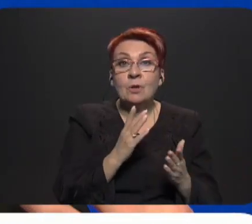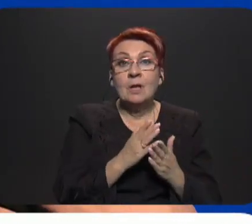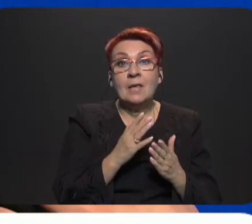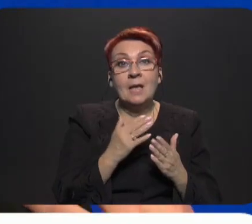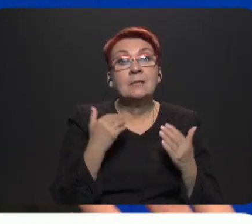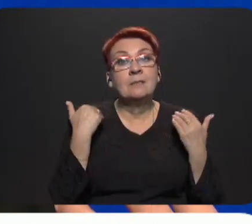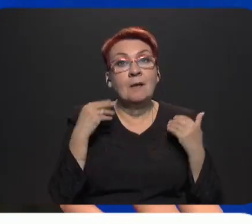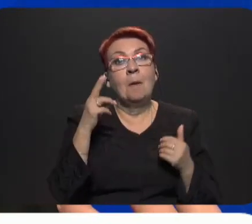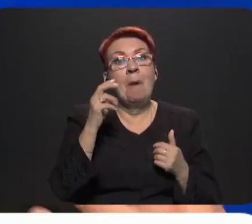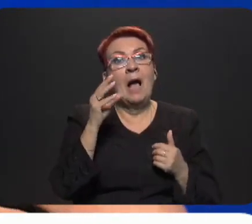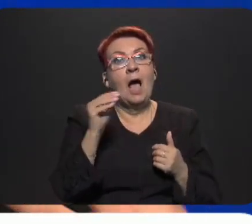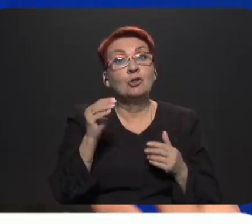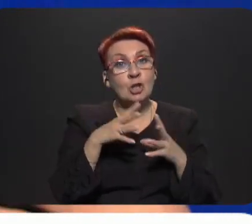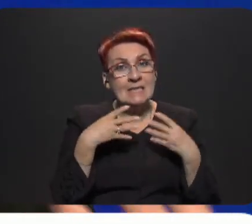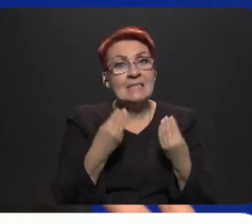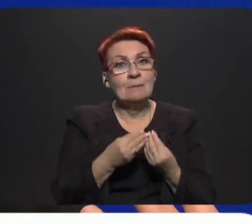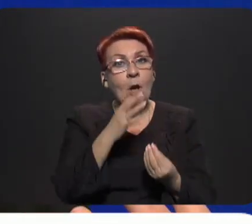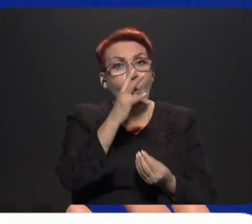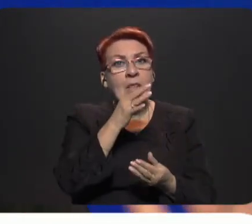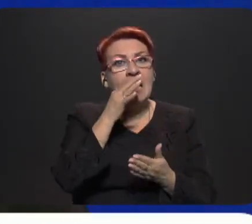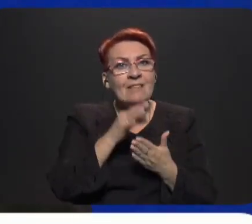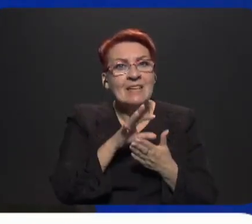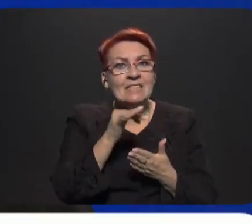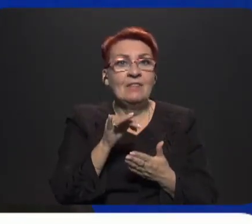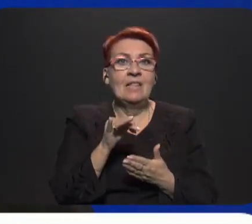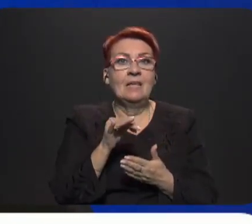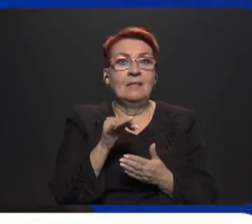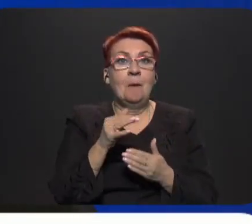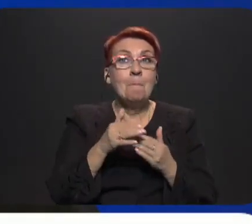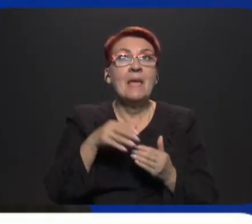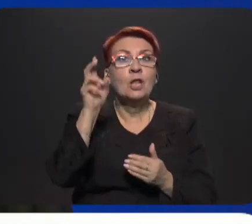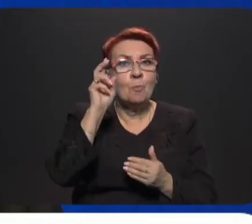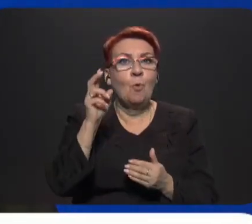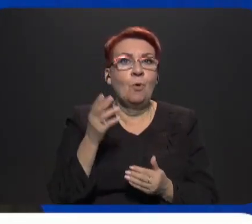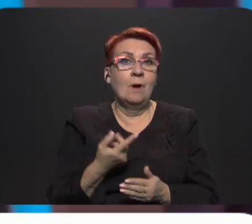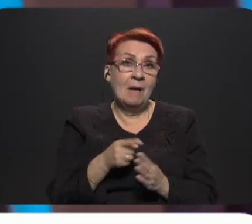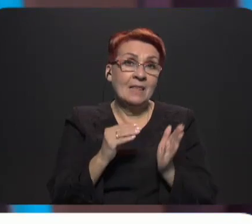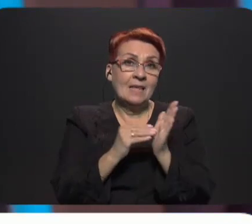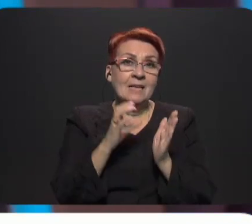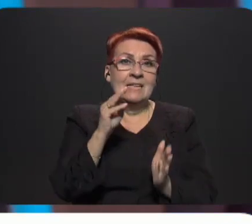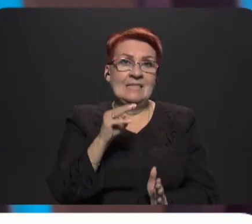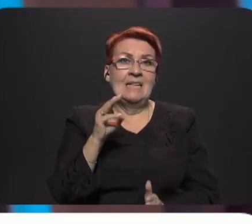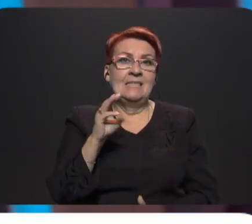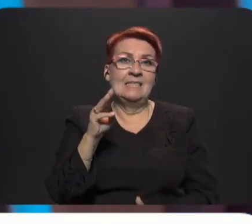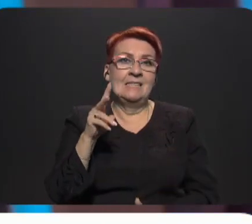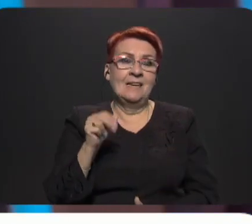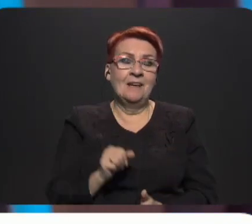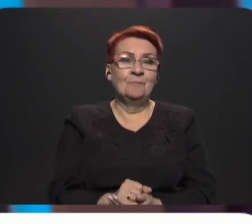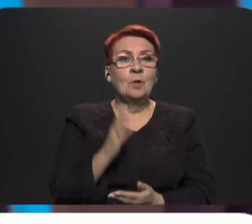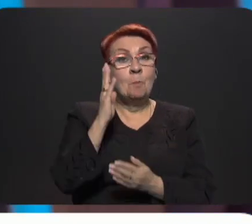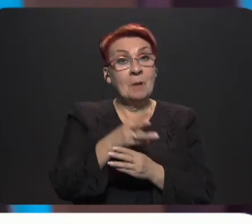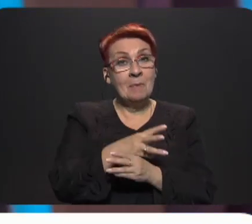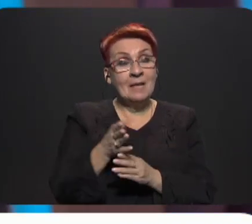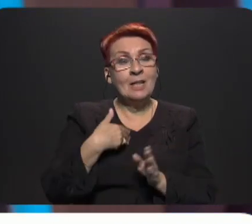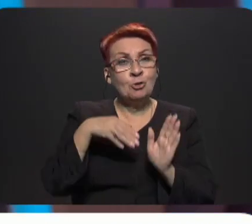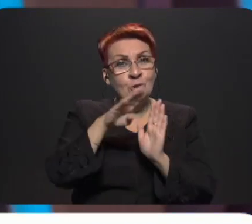багаж, и он ответственный пред тем же Богом. Вот и все. Это просто статистика. Напомню, что прямая трансляция